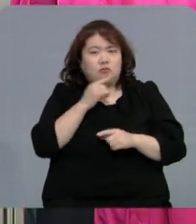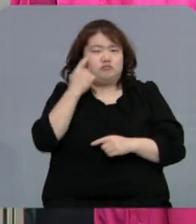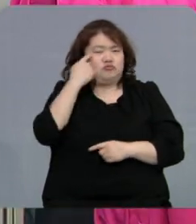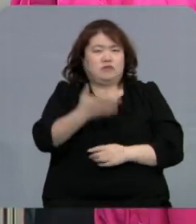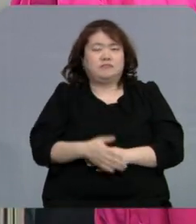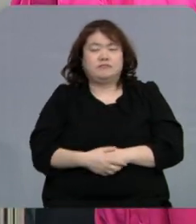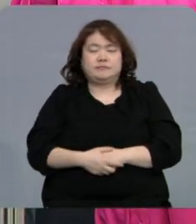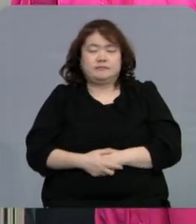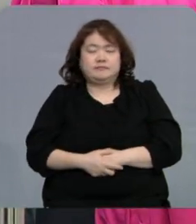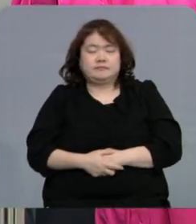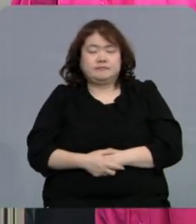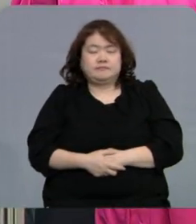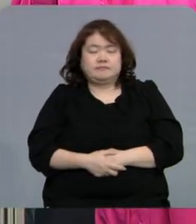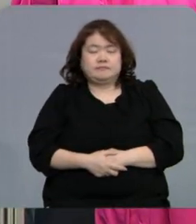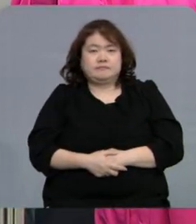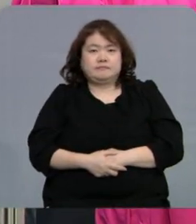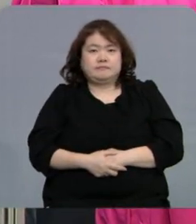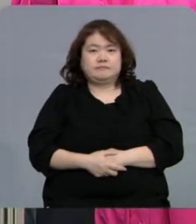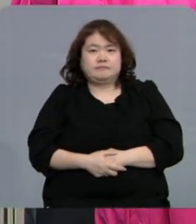반문했습니다.